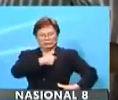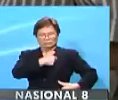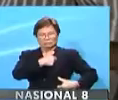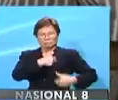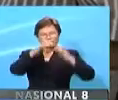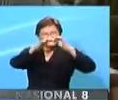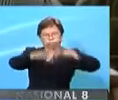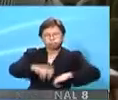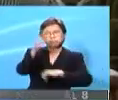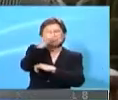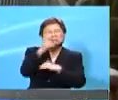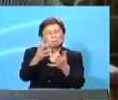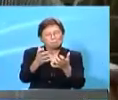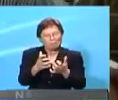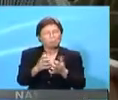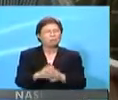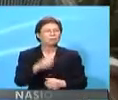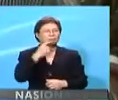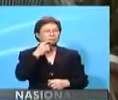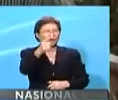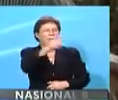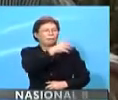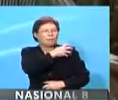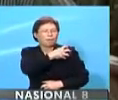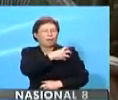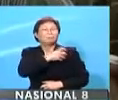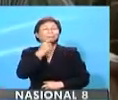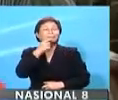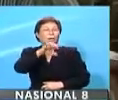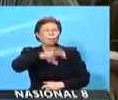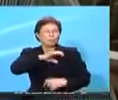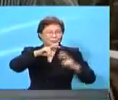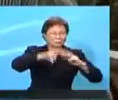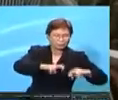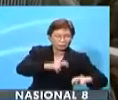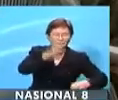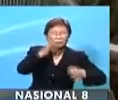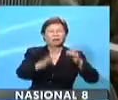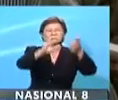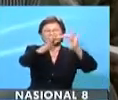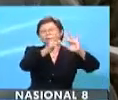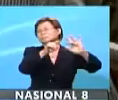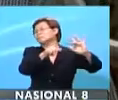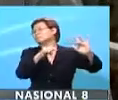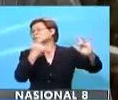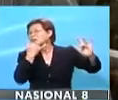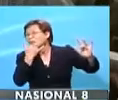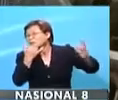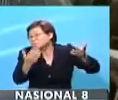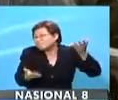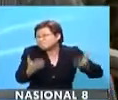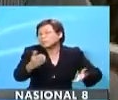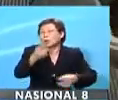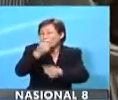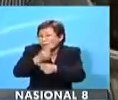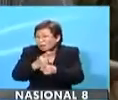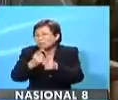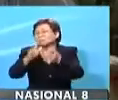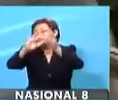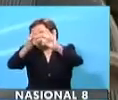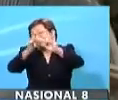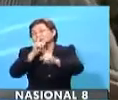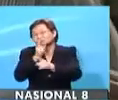menjatuhkan kerajaan. Kita minta pihak berkuasa siasat. Kalau tak betul portal ni, siasat portal ni. Kalau betul orang yang melakukan ni,